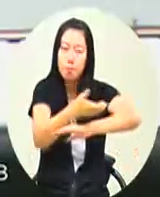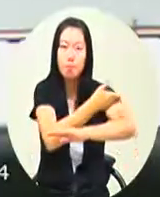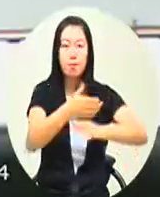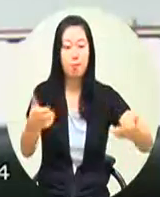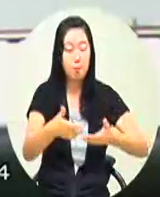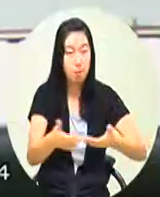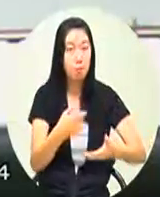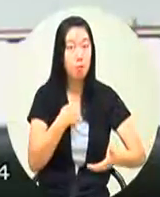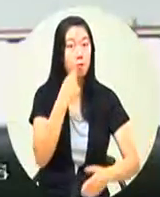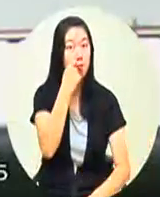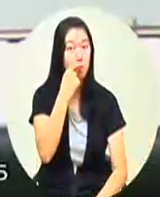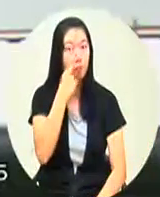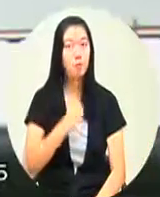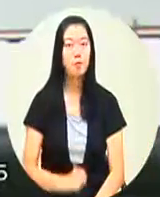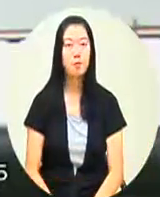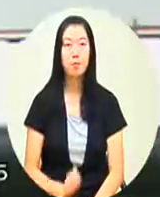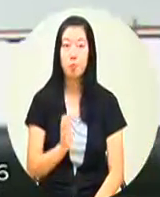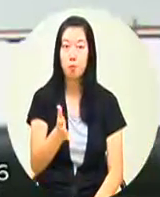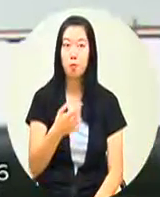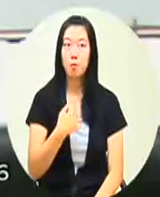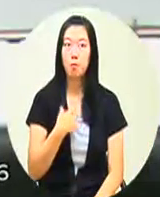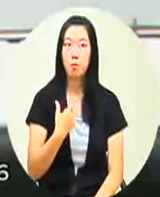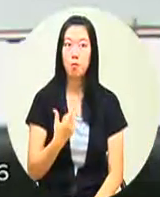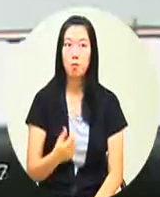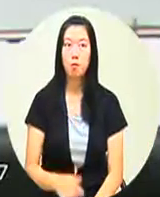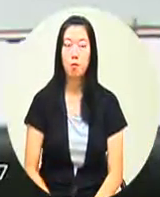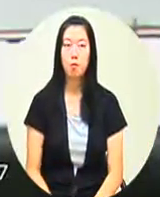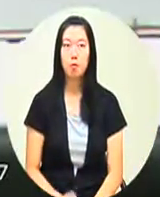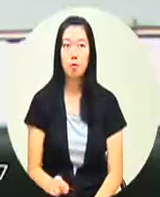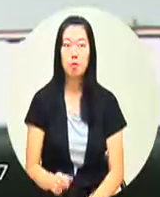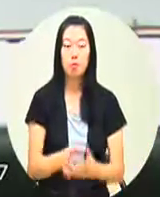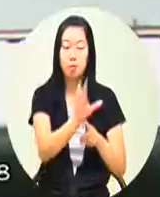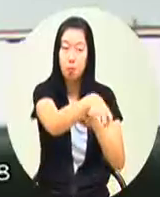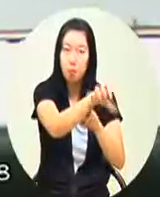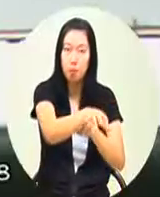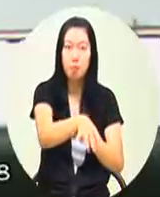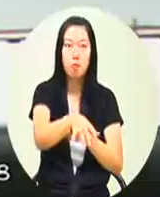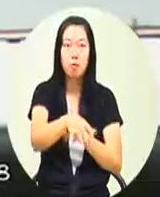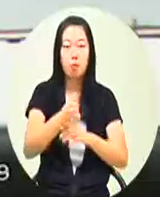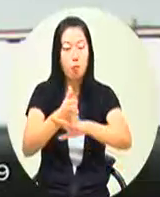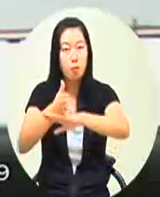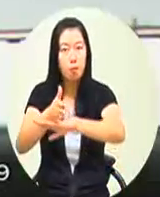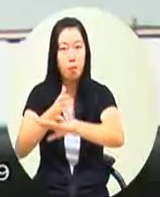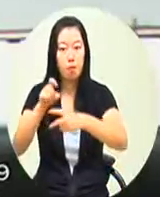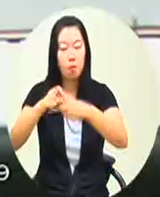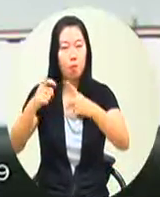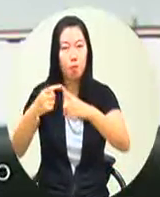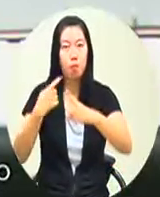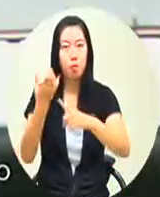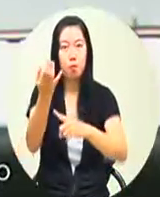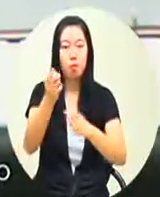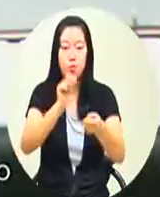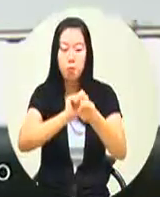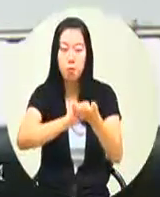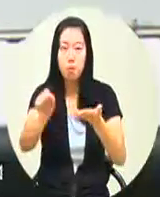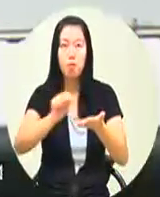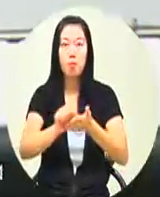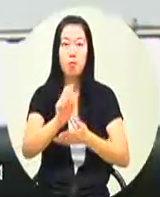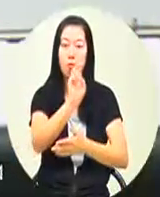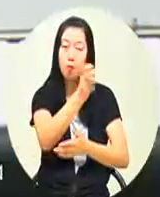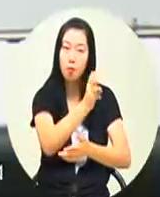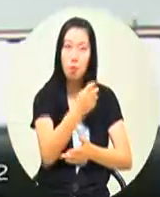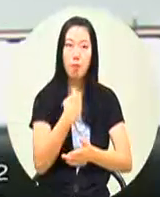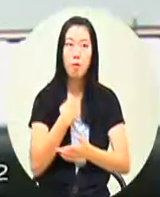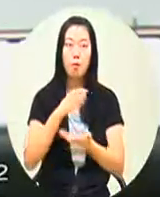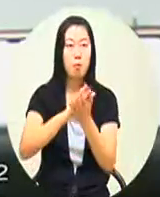我可以包括雇工重机械工人，我只要开20万，我比如说1000万